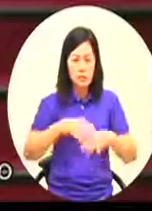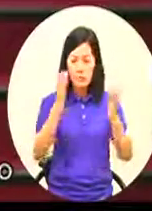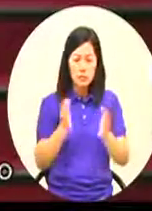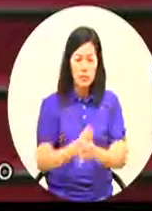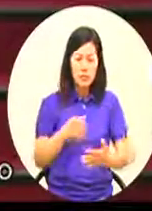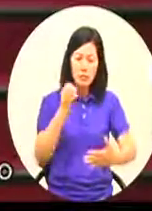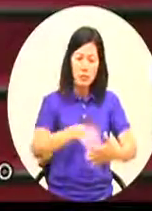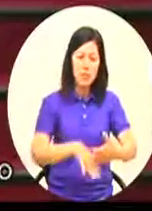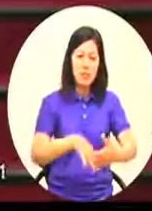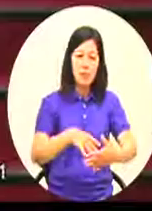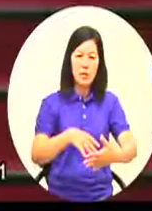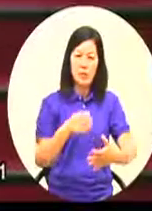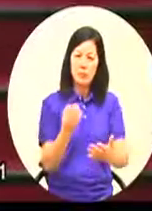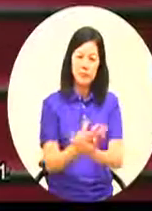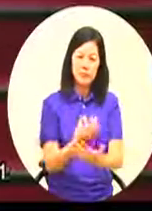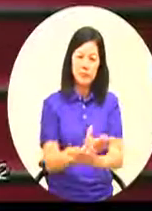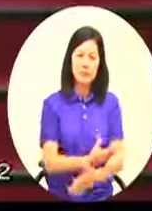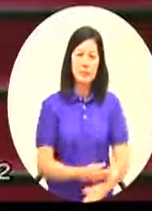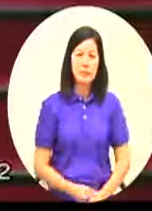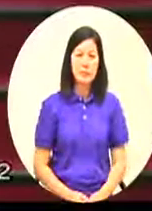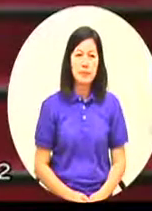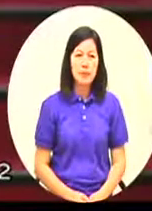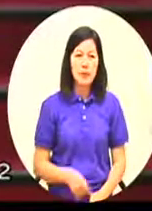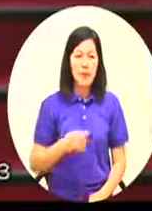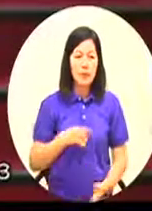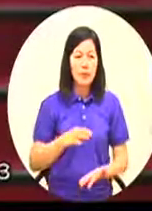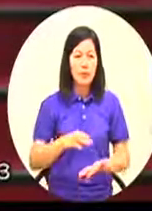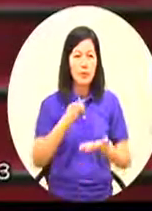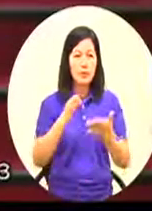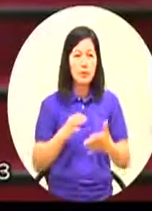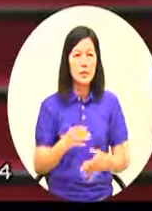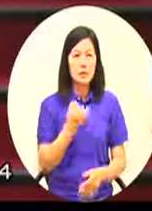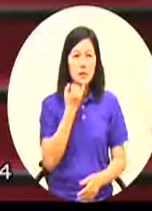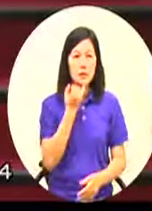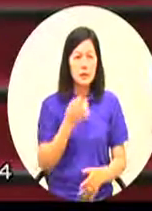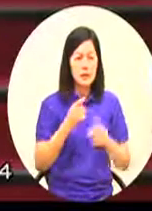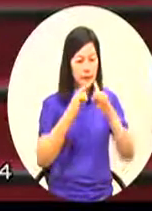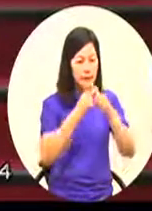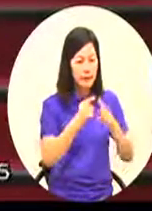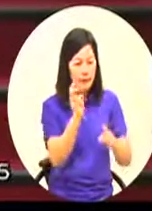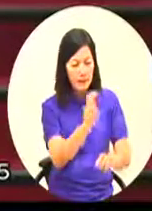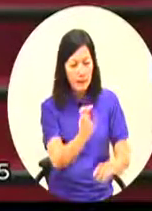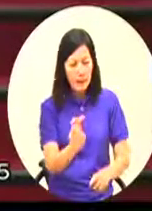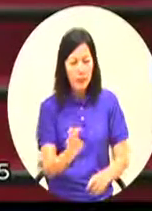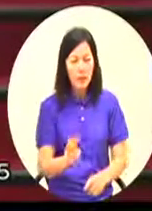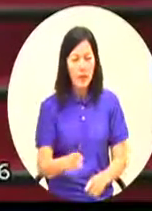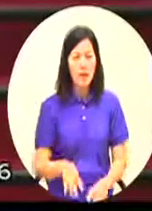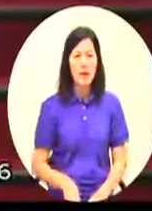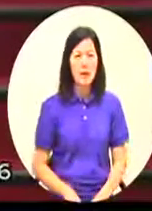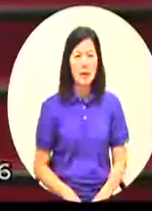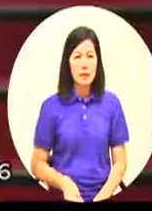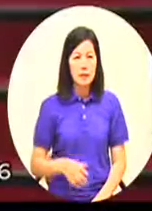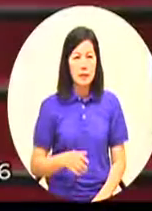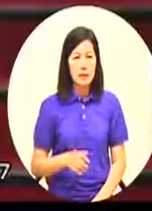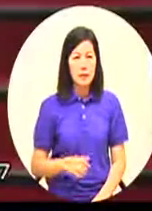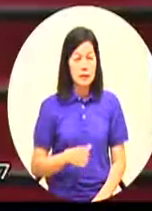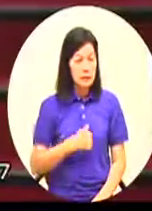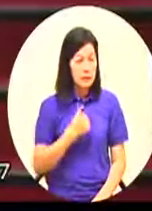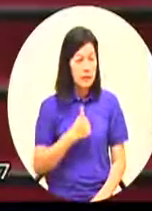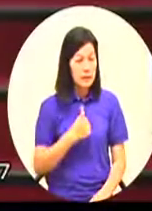够。所以我提到就是说，能不能会看这个问题，就是说让真的可